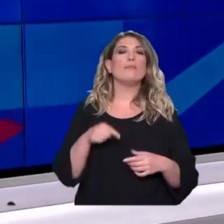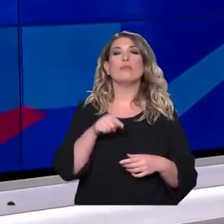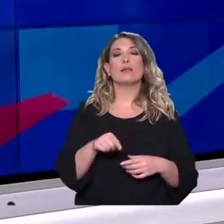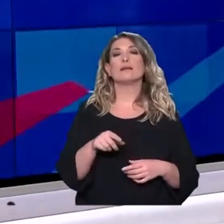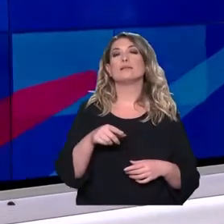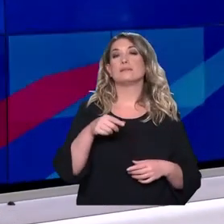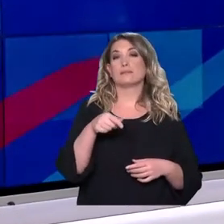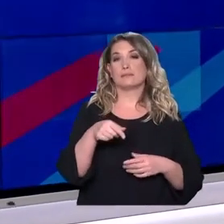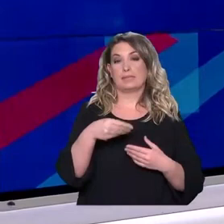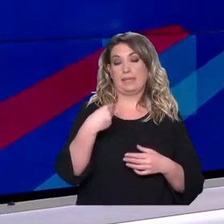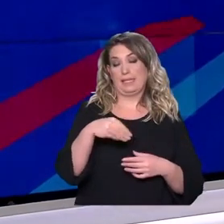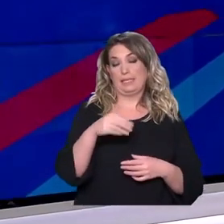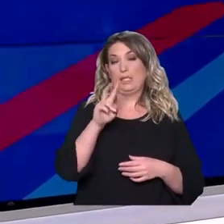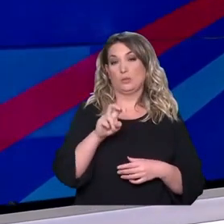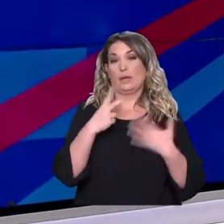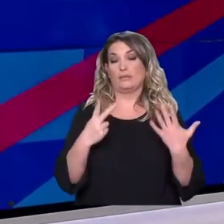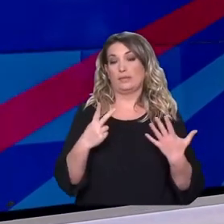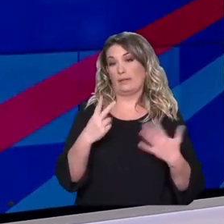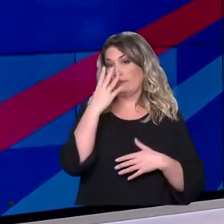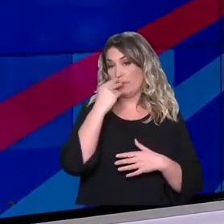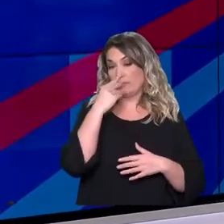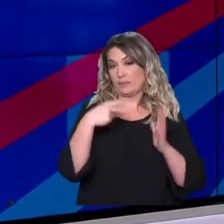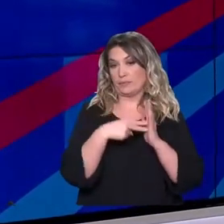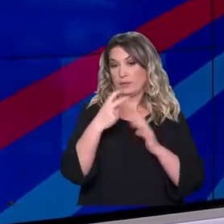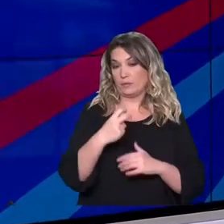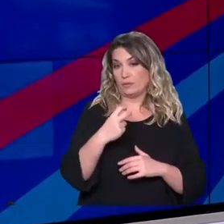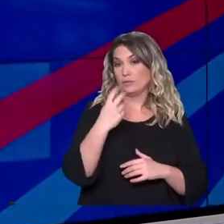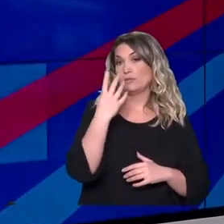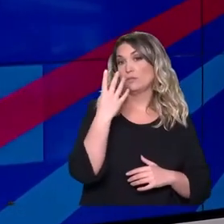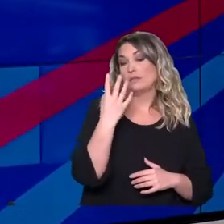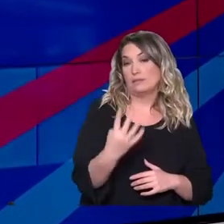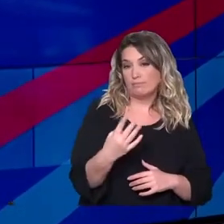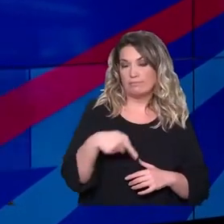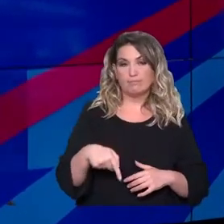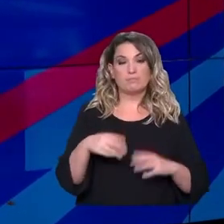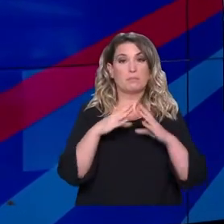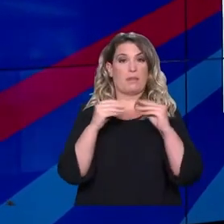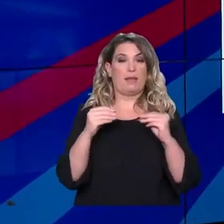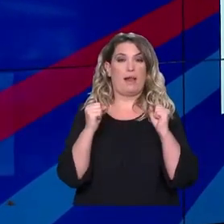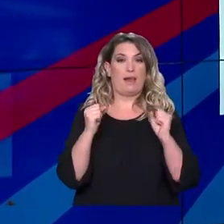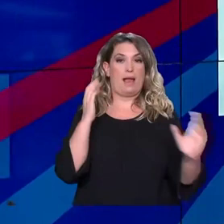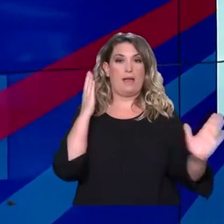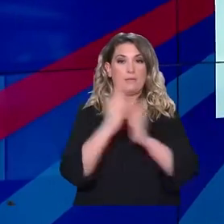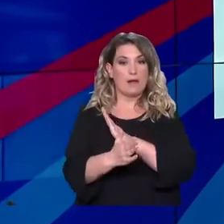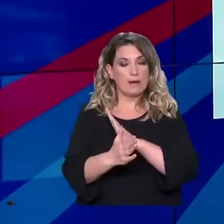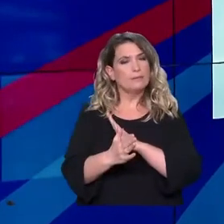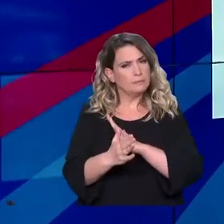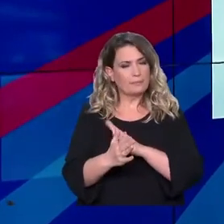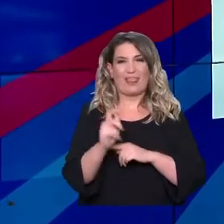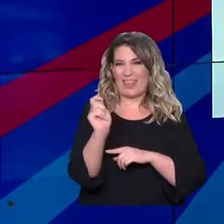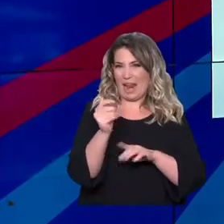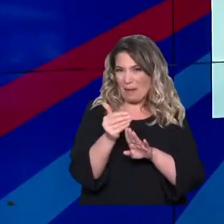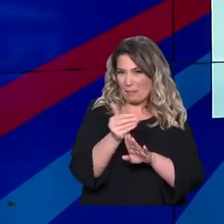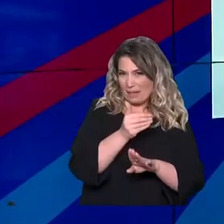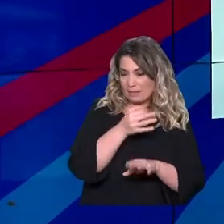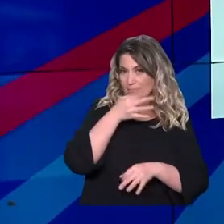του 2024. Είστε στο Μέγκα, βλέπετε το Live News και σας λέγαμε πριν το διάλειμμα